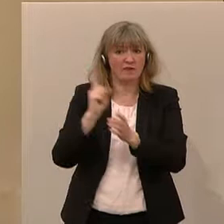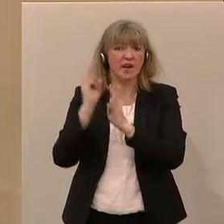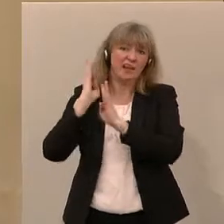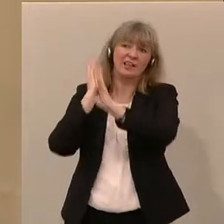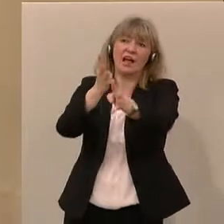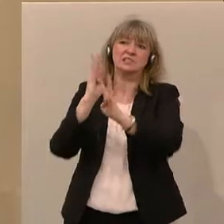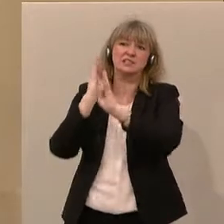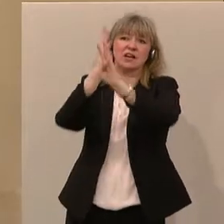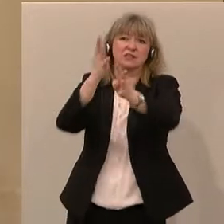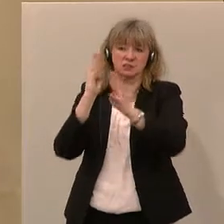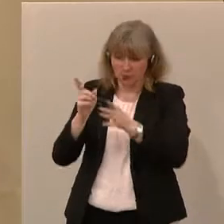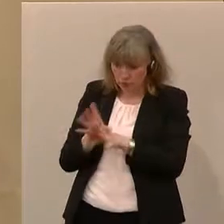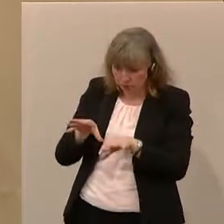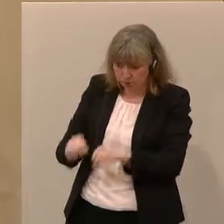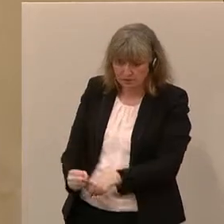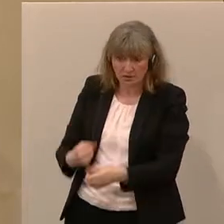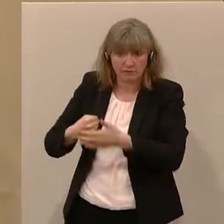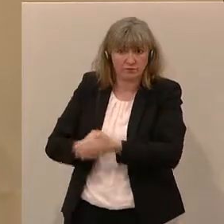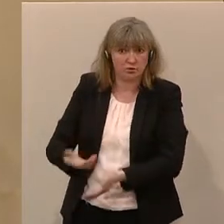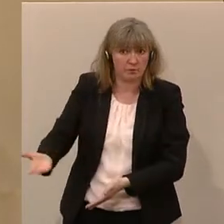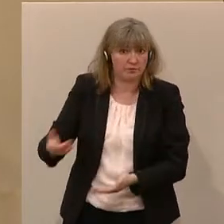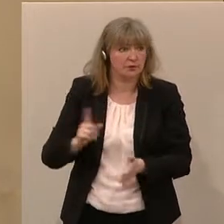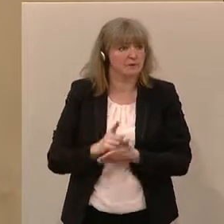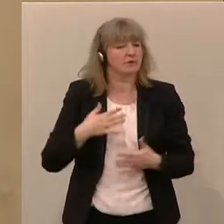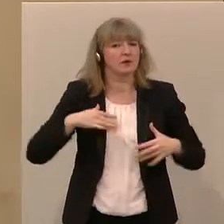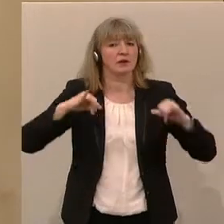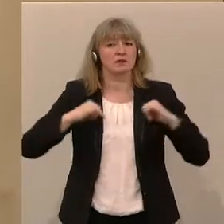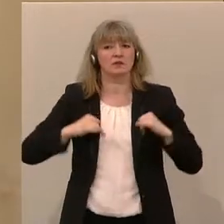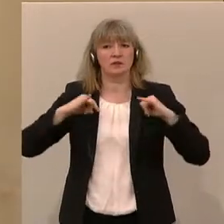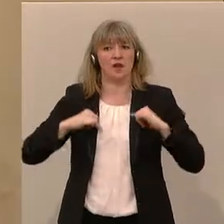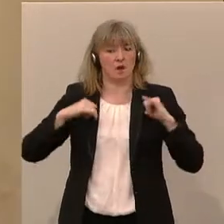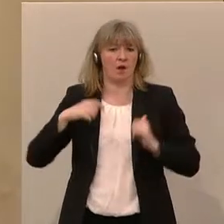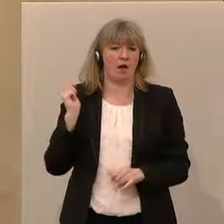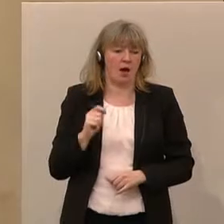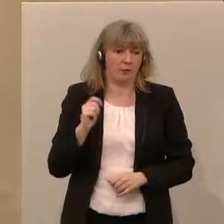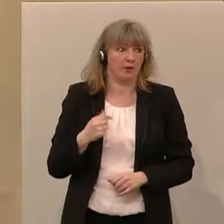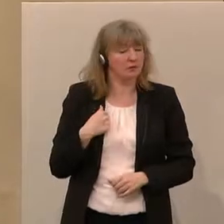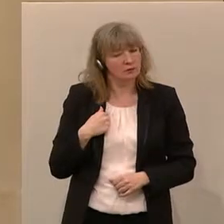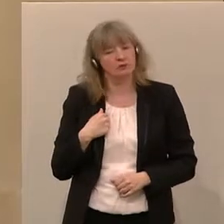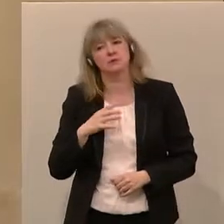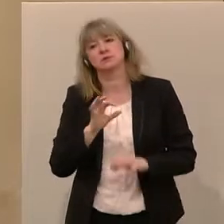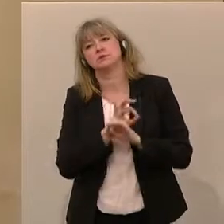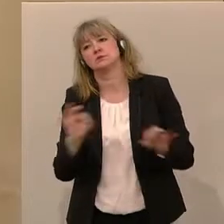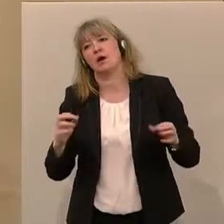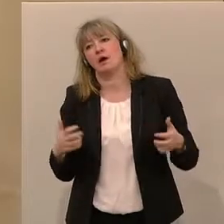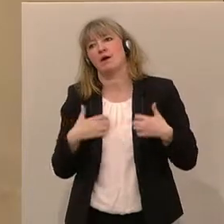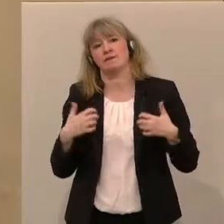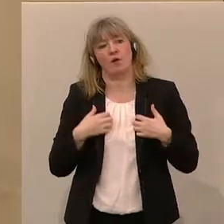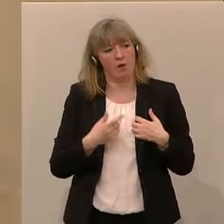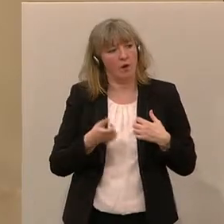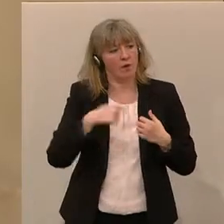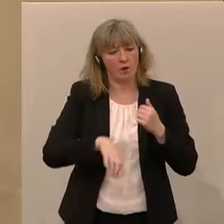Transitverkehr besetzt. Für mich als Tiroler Abgeordnete ist es sehr erfreulich, dass der Bau des